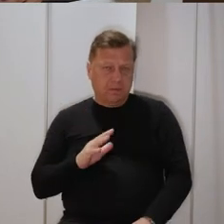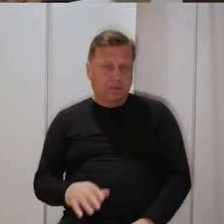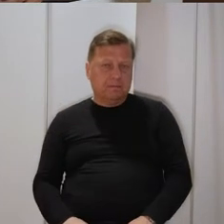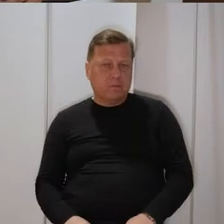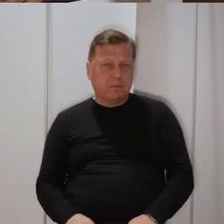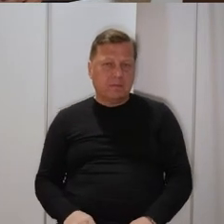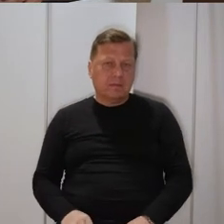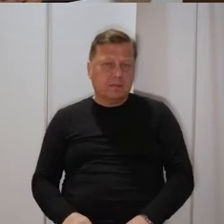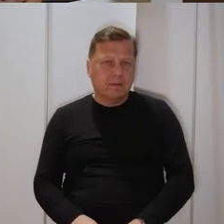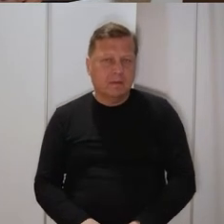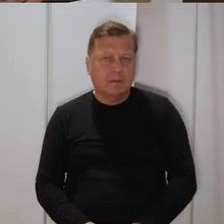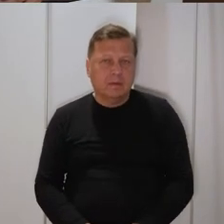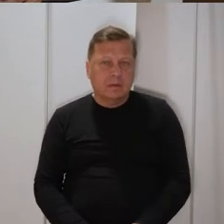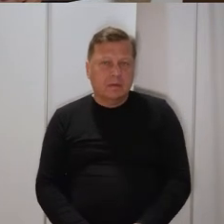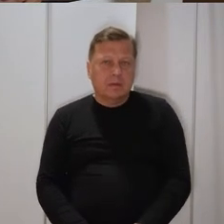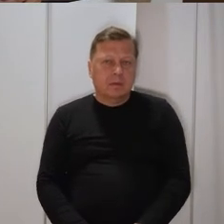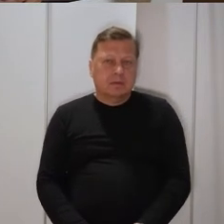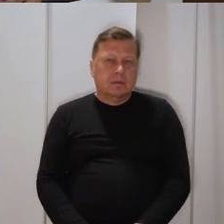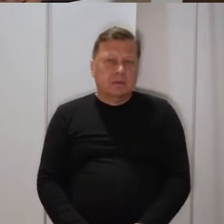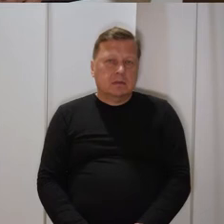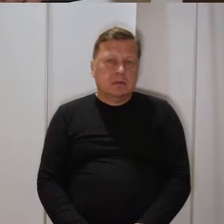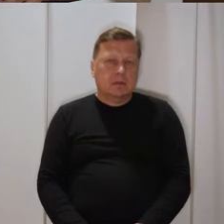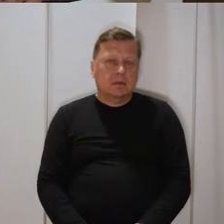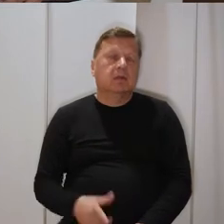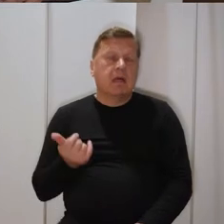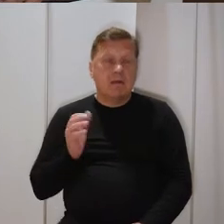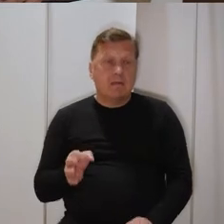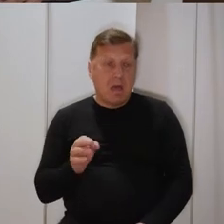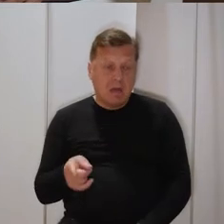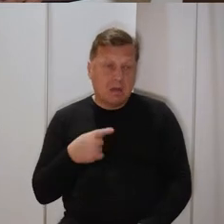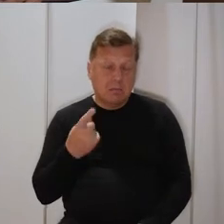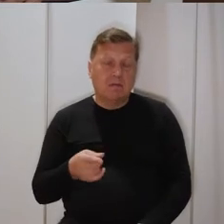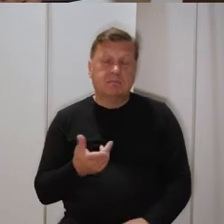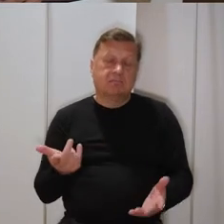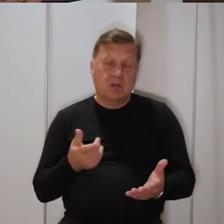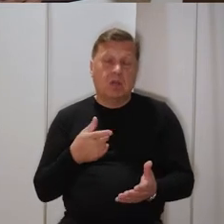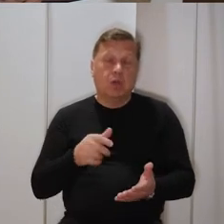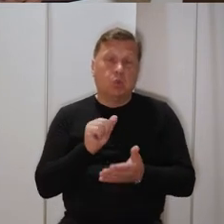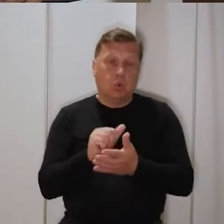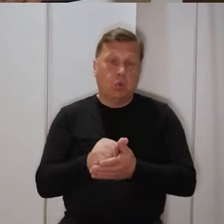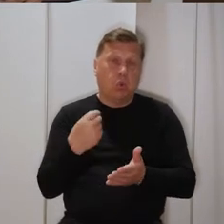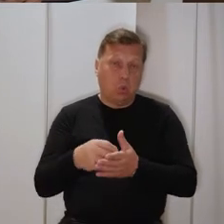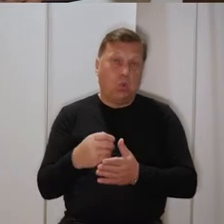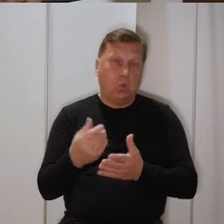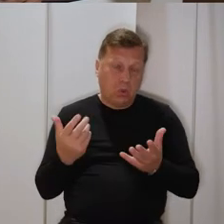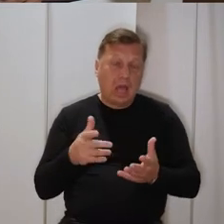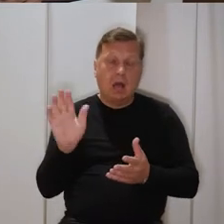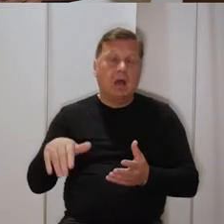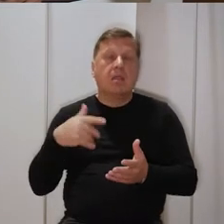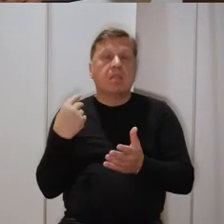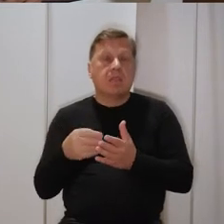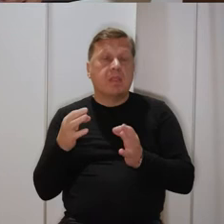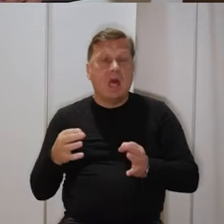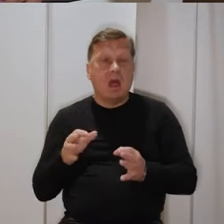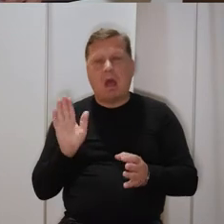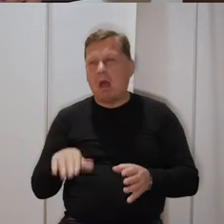i teraz już też koszty druku tutaj wchodziły w grę i tak dalej, ale teraz już nie ma tej